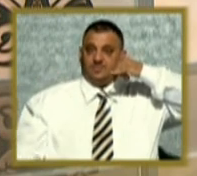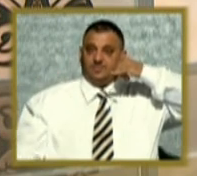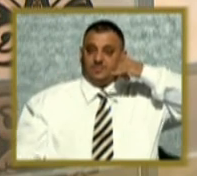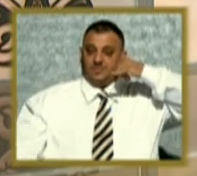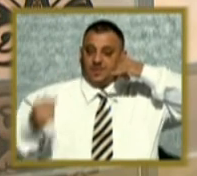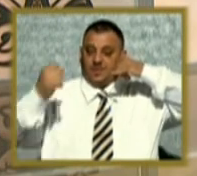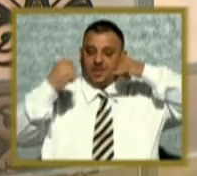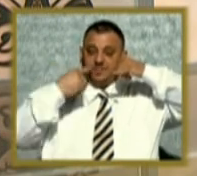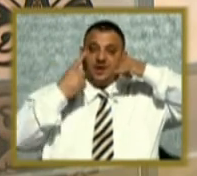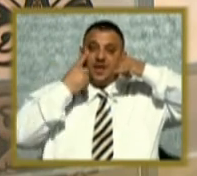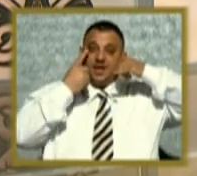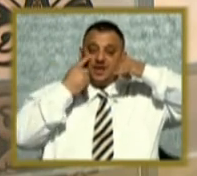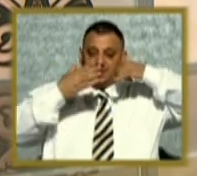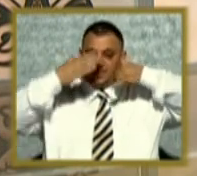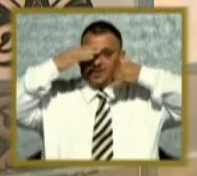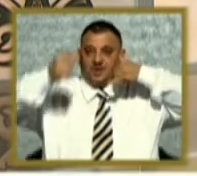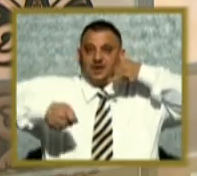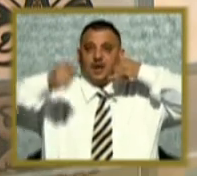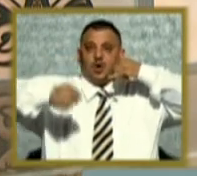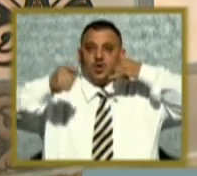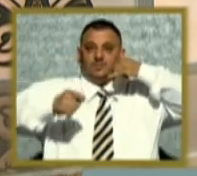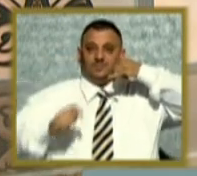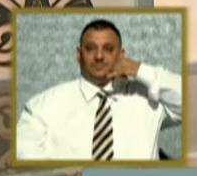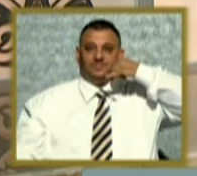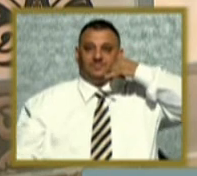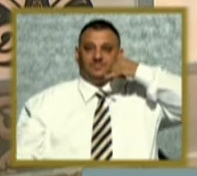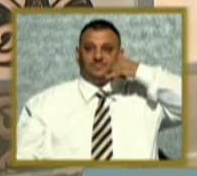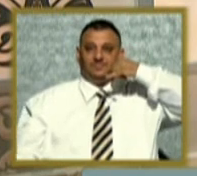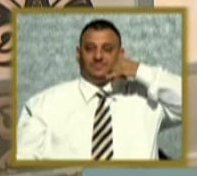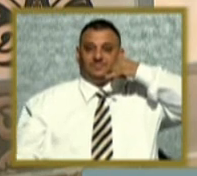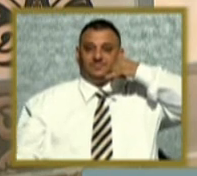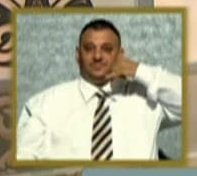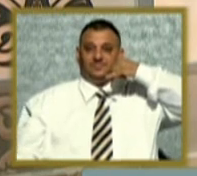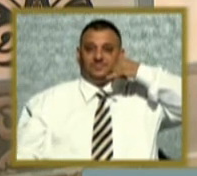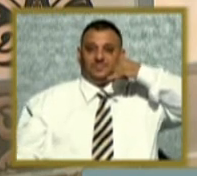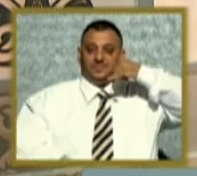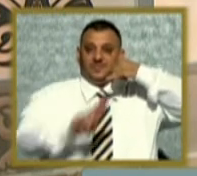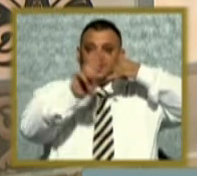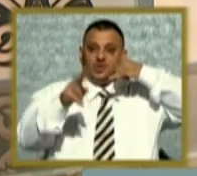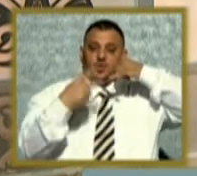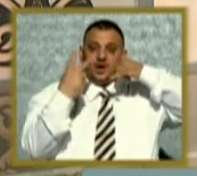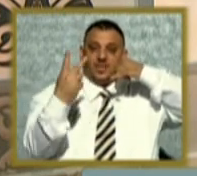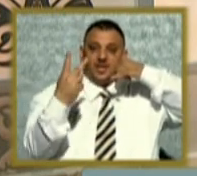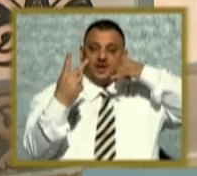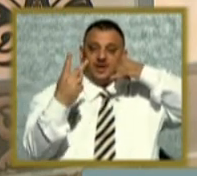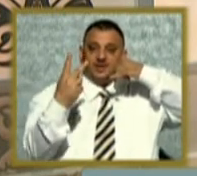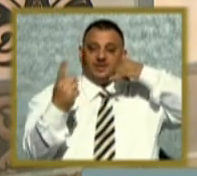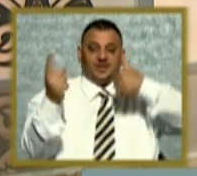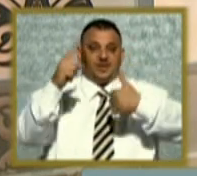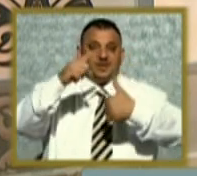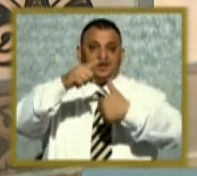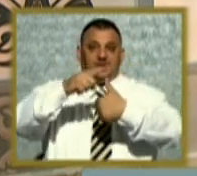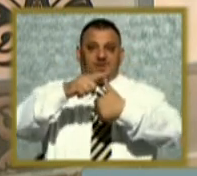تفضل أخوي عبد الله من العين. السلام عليكم ورحمة الله وبركاته شيخ. وعليكم السلام ورحمة الله. شيخ، سؤالين لو سمحت، الله يطول عمرك. تفضل يا